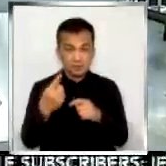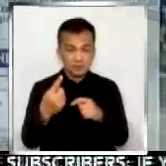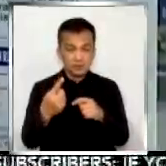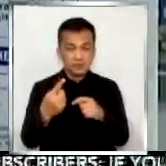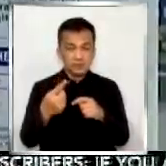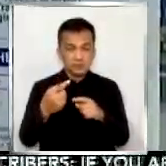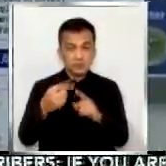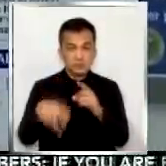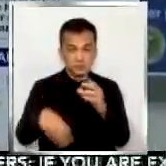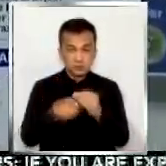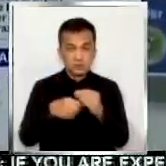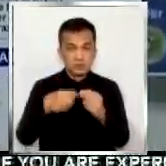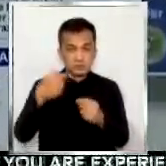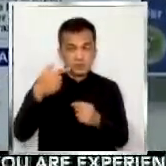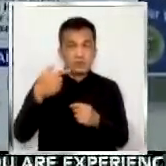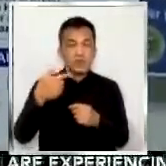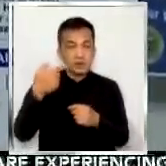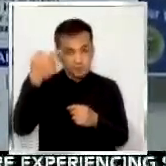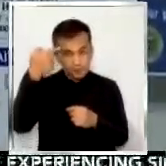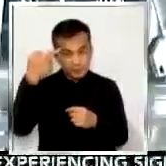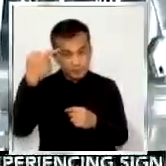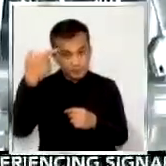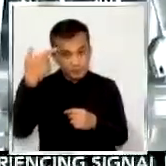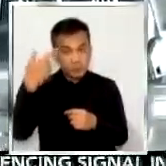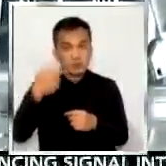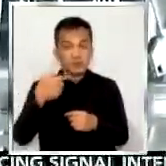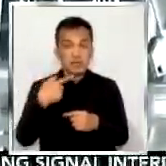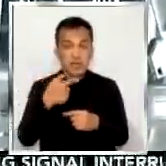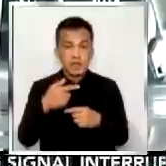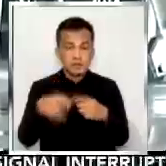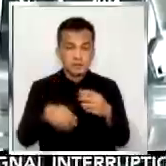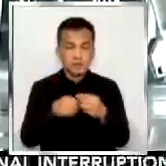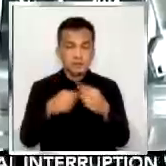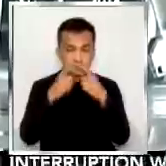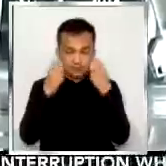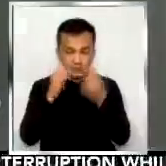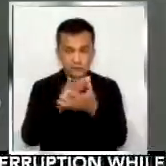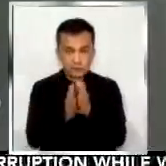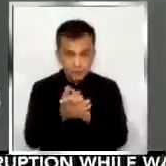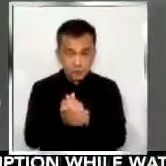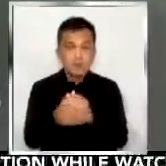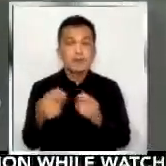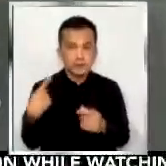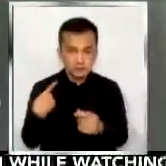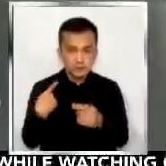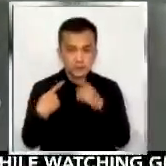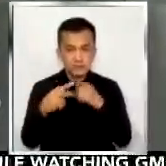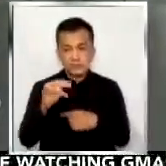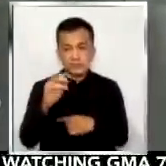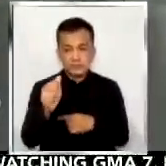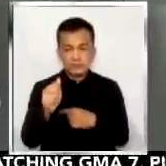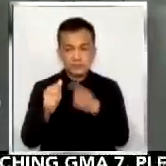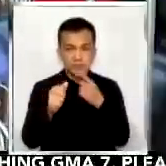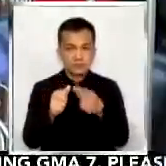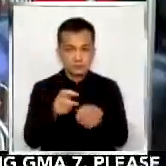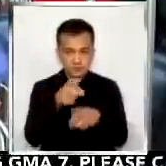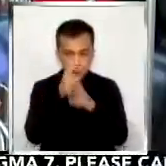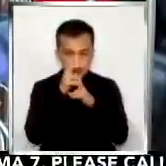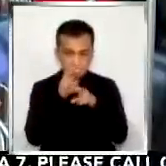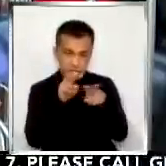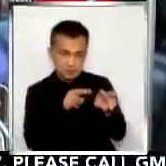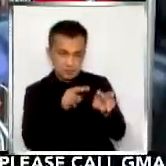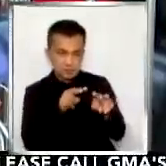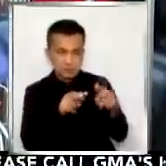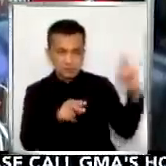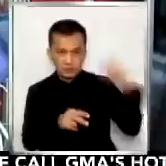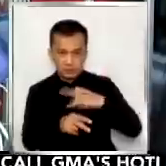tents. Required siyempre ang face mask at face shield. Sabi ng MIA, naghihigpit sila sa monitoring ng pagdating ng mga pasahero. Ang banned lang